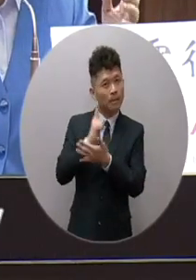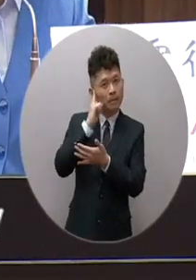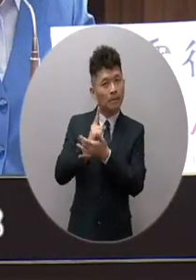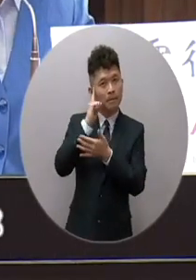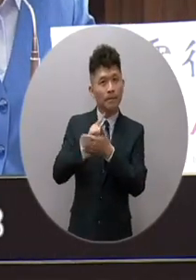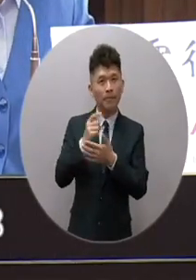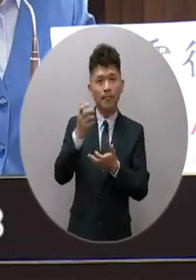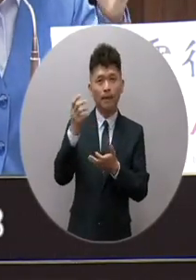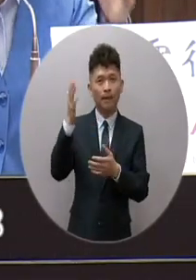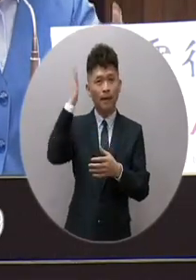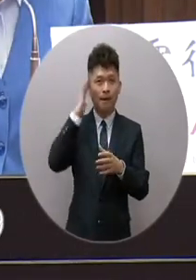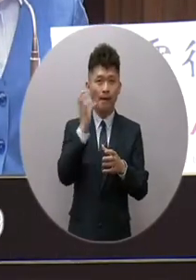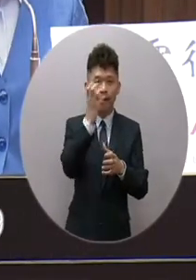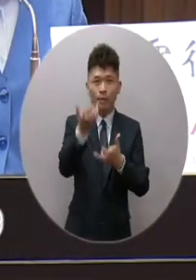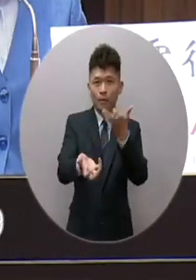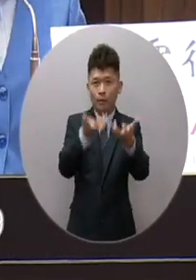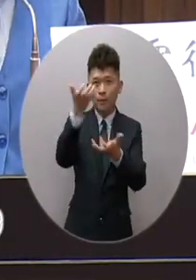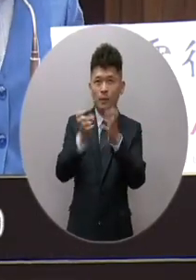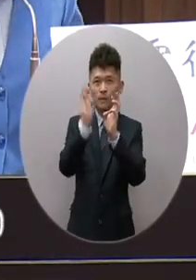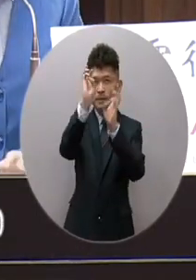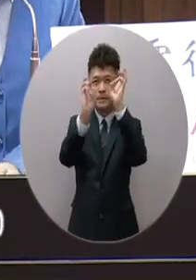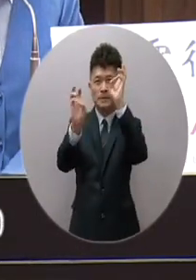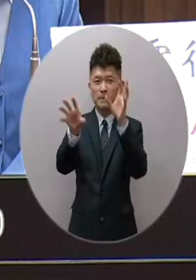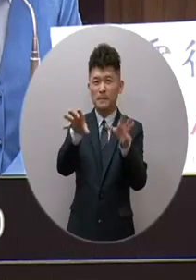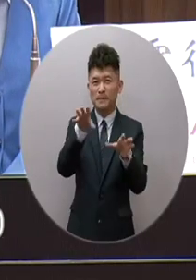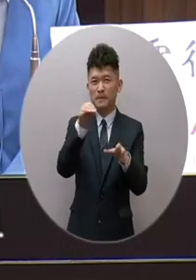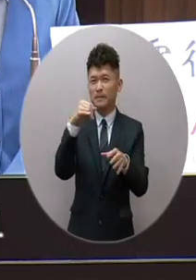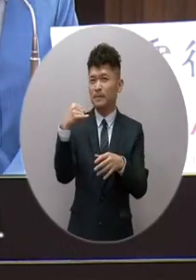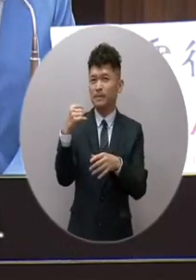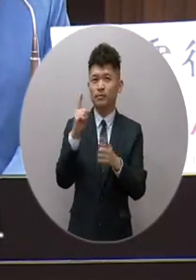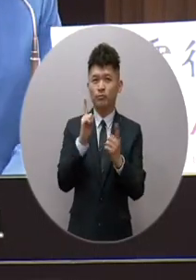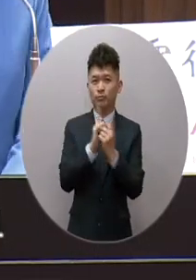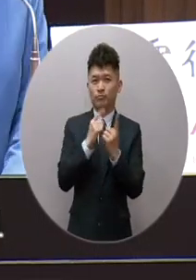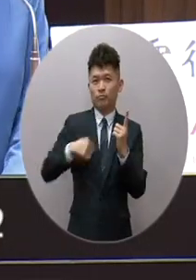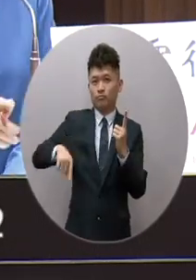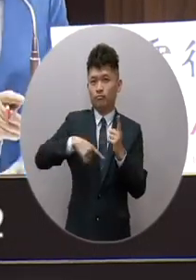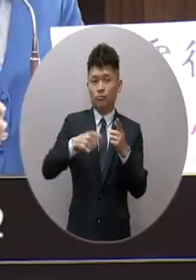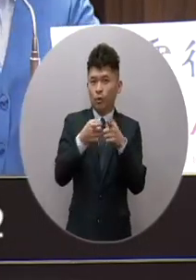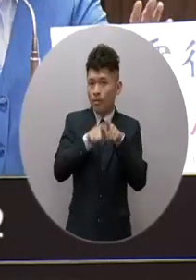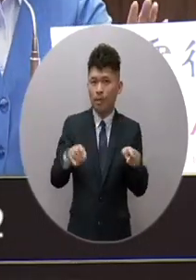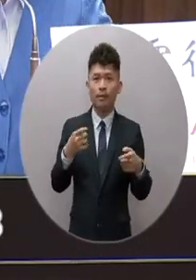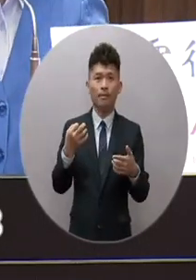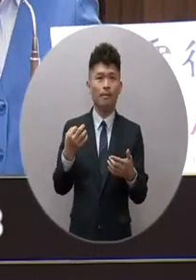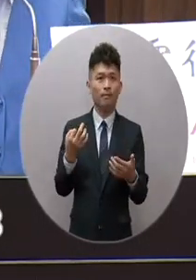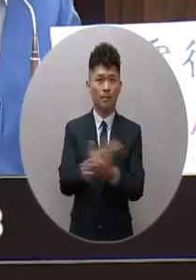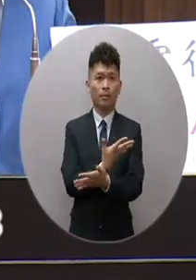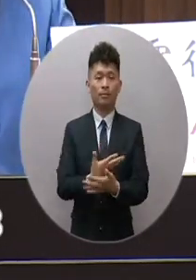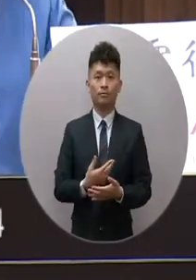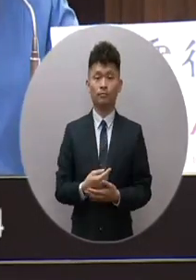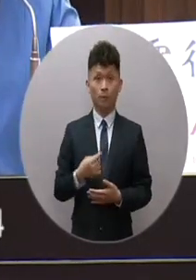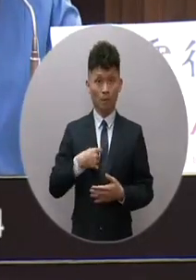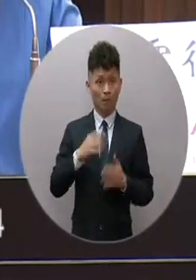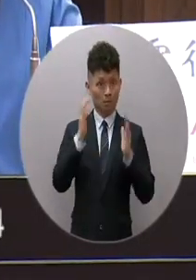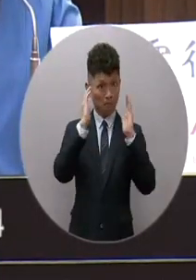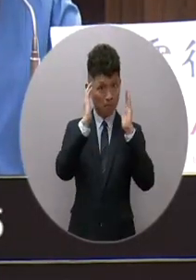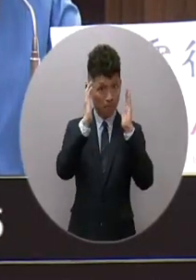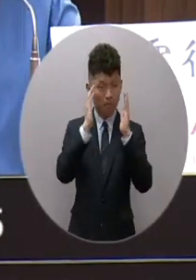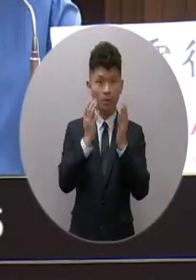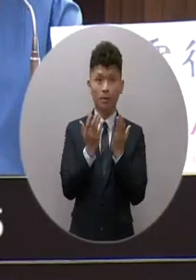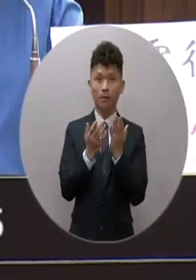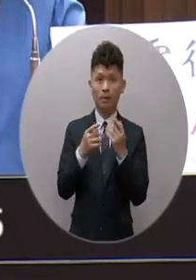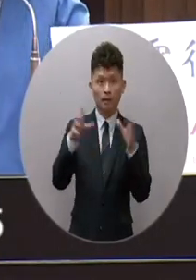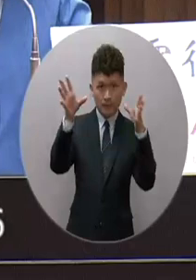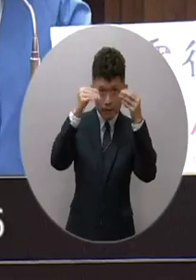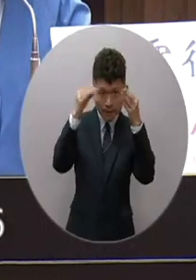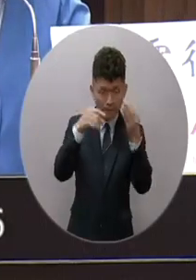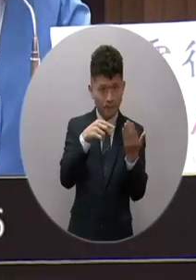燃煤发电的乌烟瘴气当中，对中部人很不公平啊。那我去了解，我很用功，我这段时间读了很